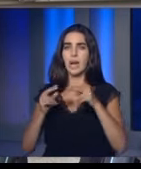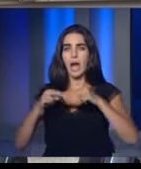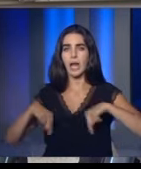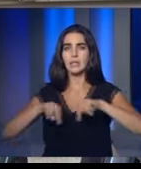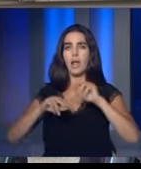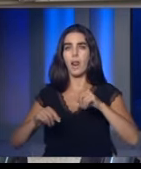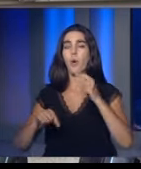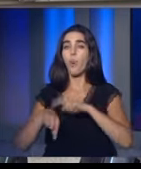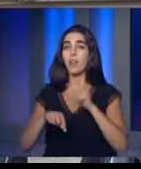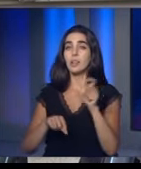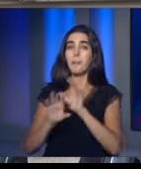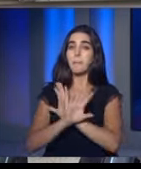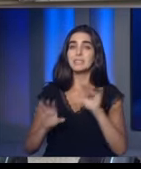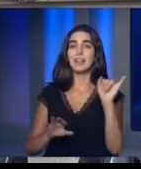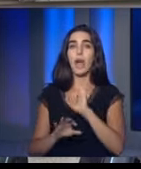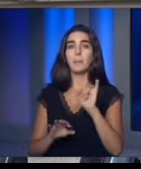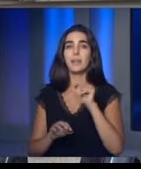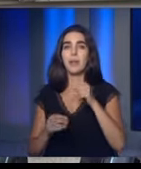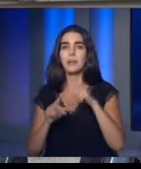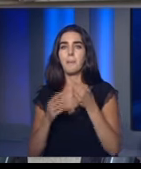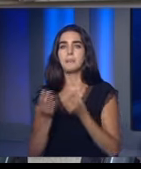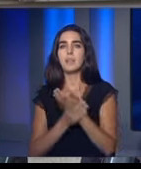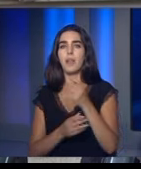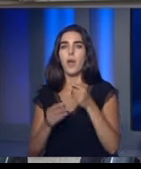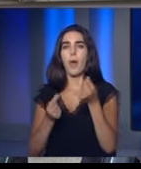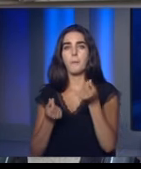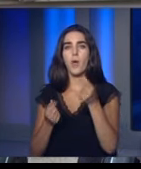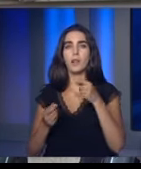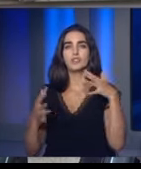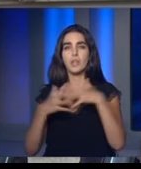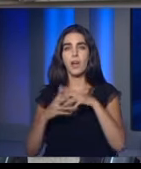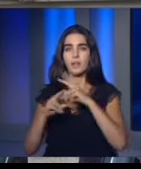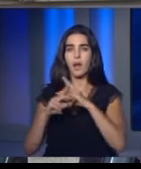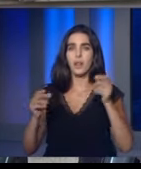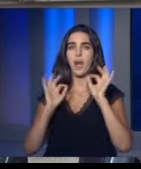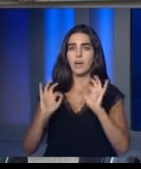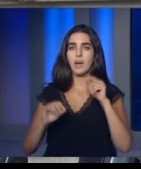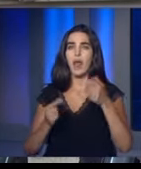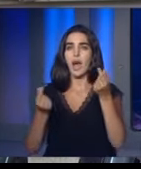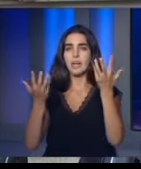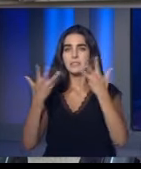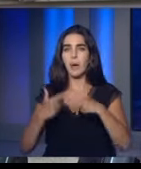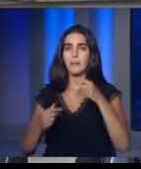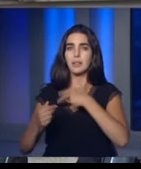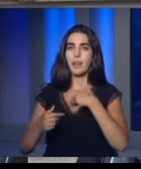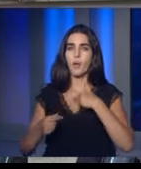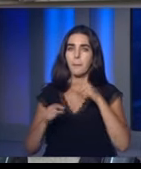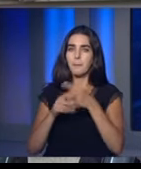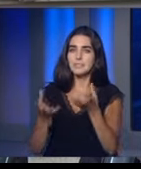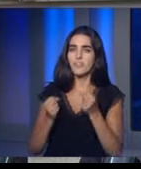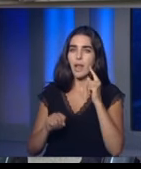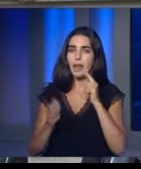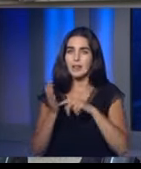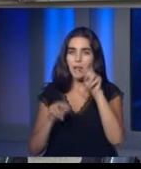السؤال: هل أضحى قطاع الاتصالات وخاصة هيئة أوجيرو فقط لتأمين مصادر الأموال للشركات الخاصة